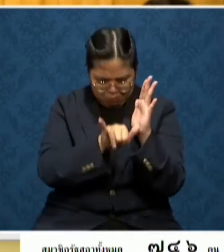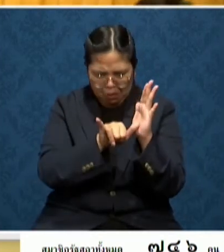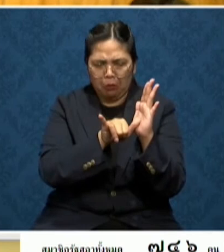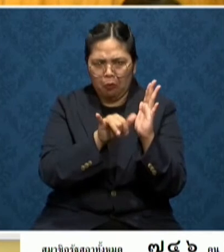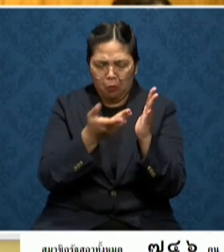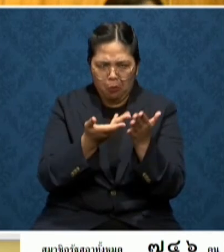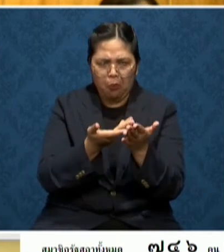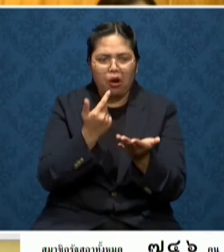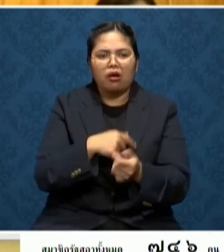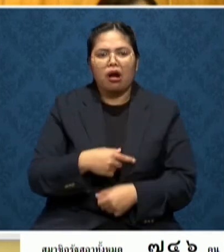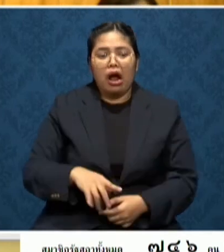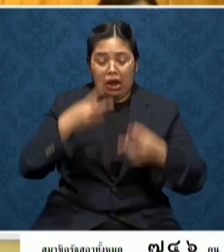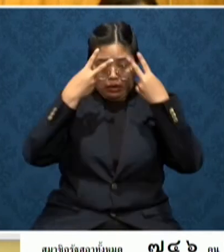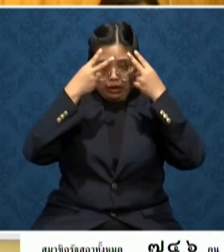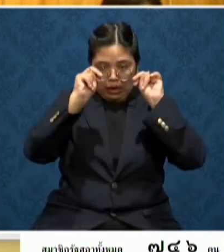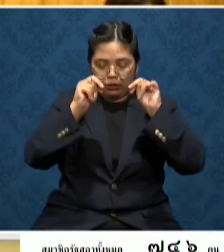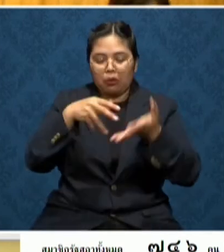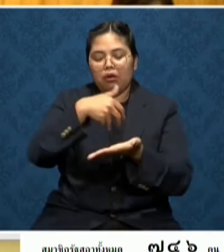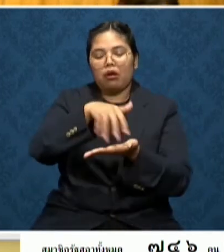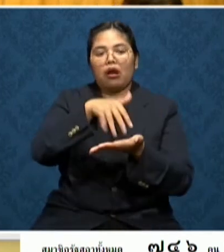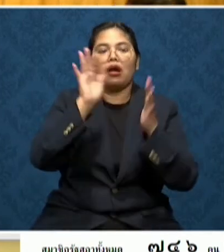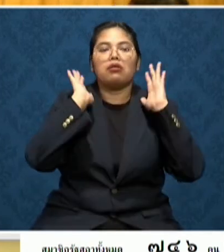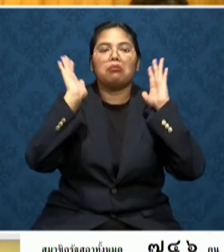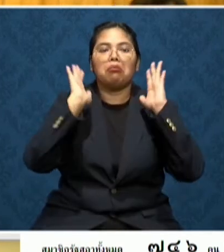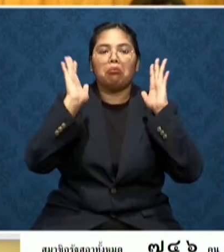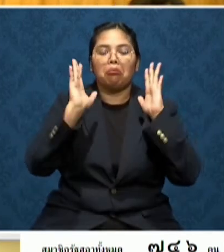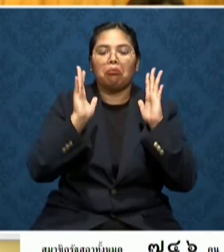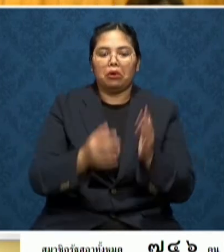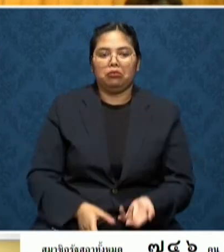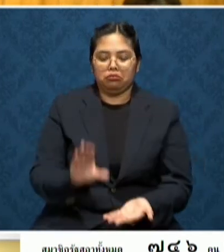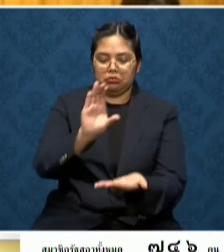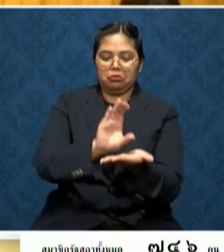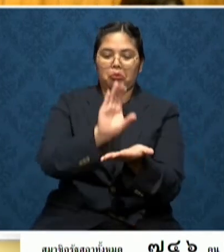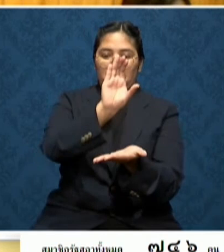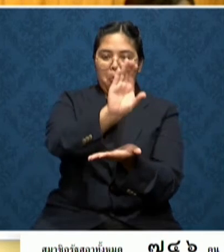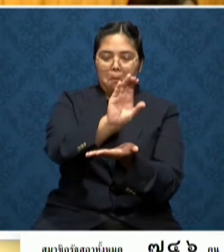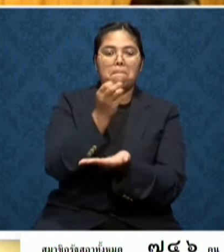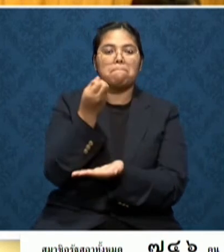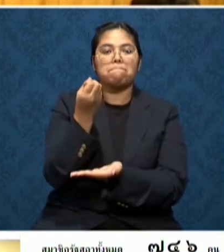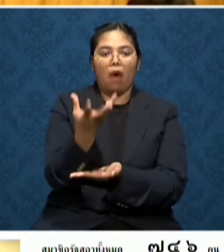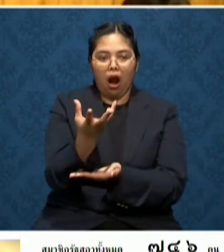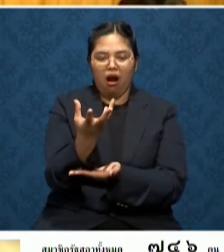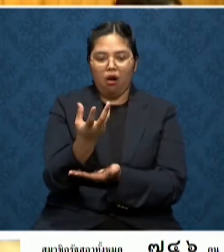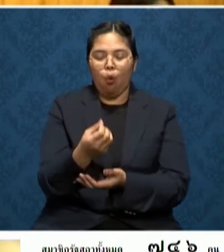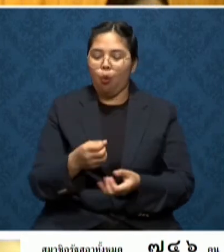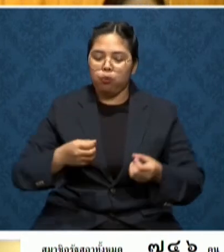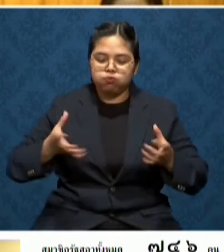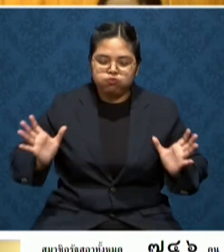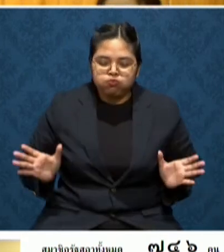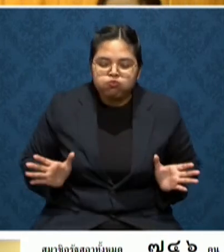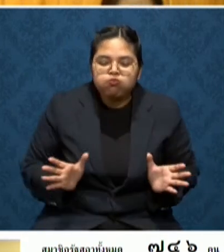มากกว่านี้ก็คือว่าไม่ใช่แค่สูงมากแต่ว่าท่านเทหมดหน้า